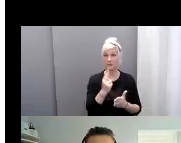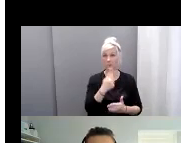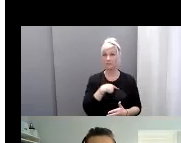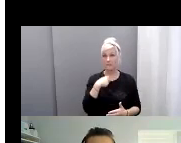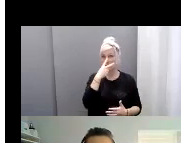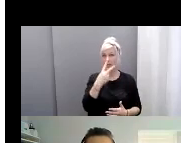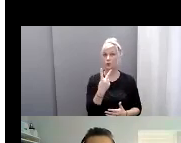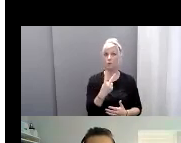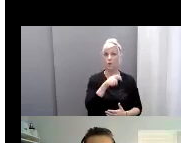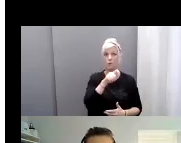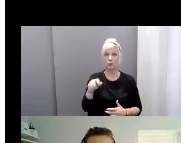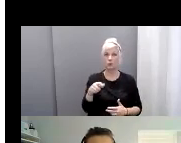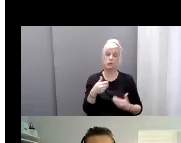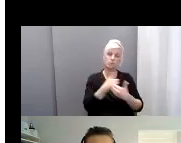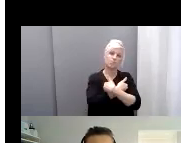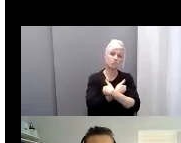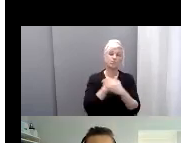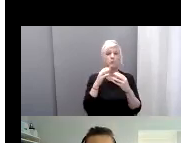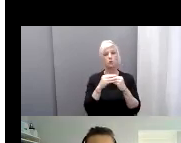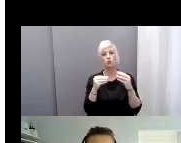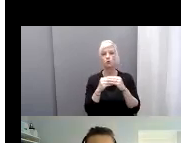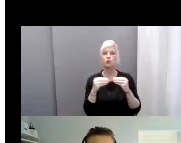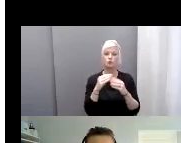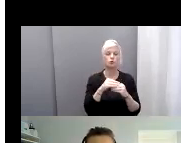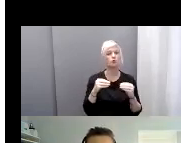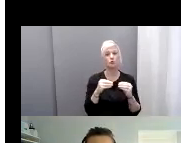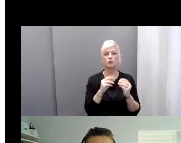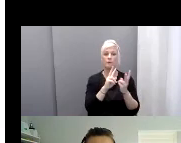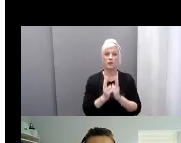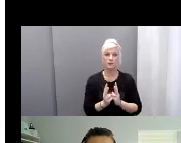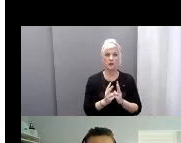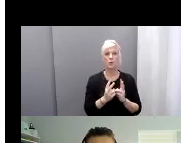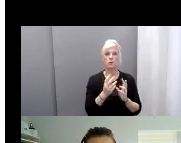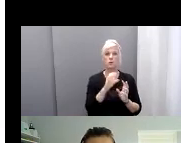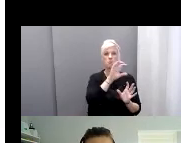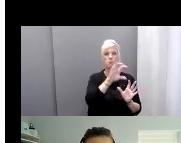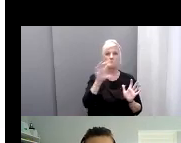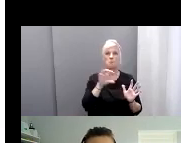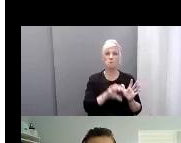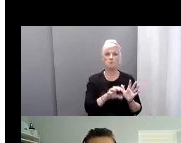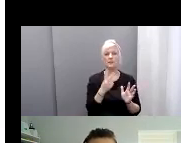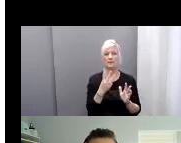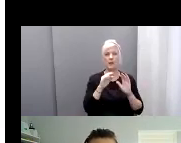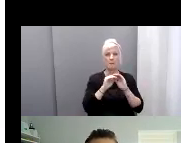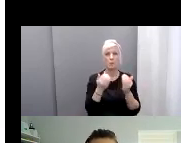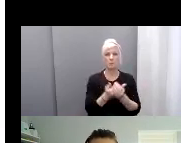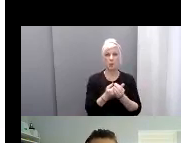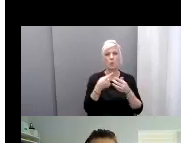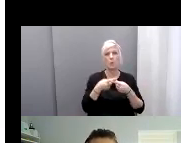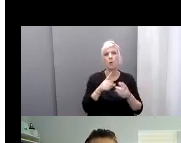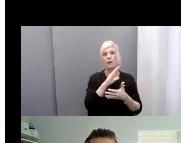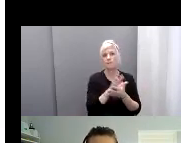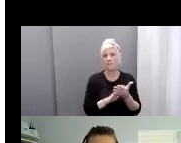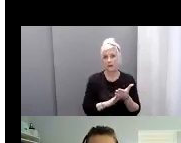som håller om och kysser varandra, och omkring dem så är det tre bubblor i olika färger. Och det handlar om